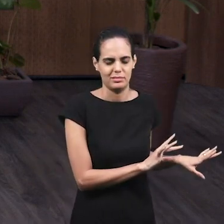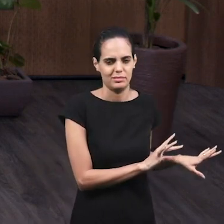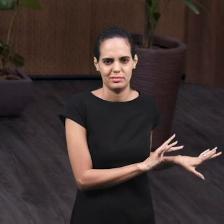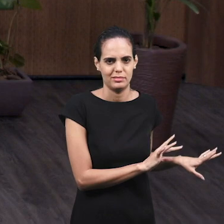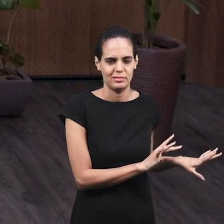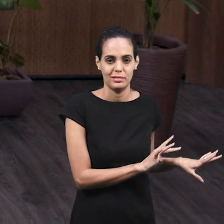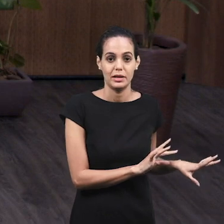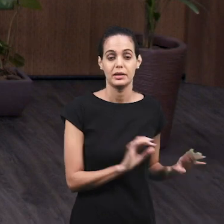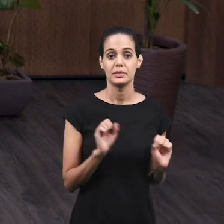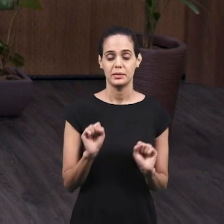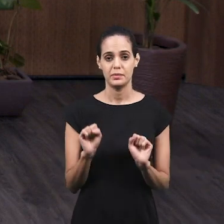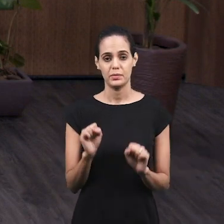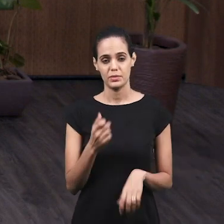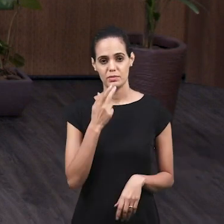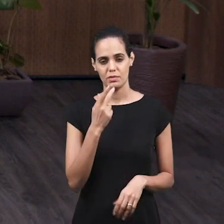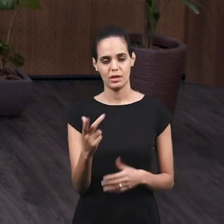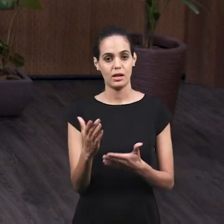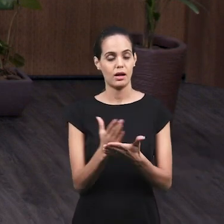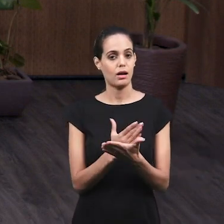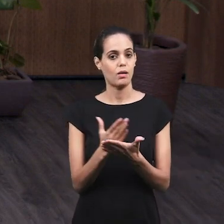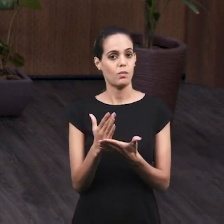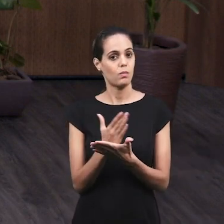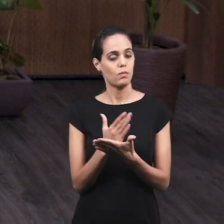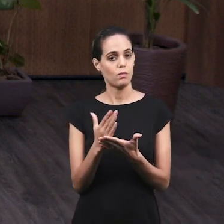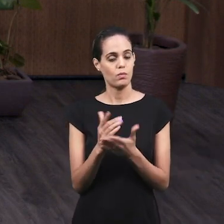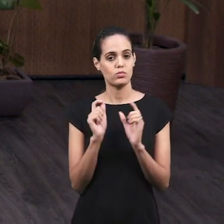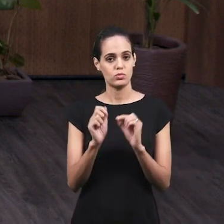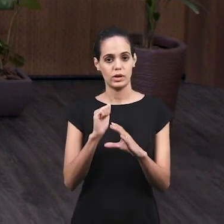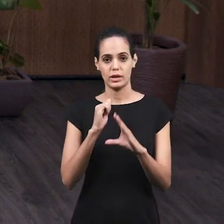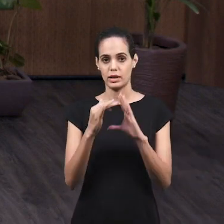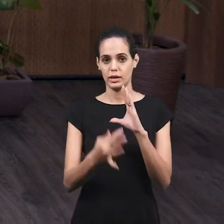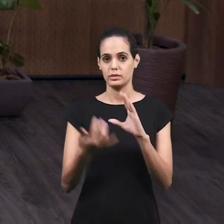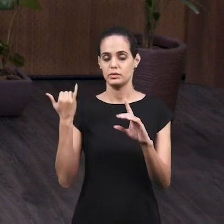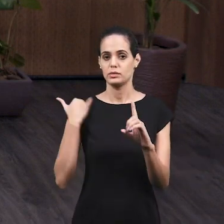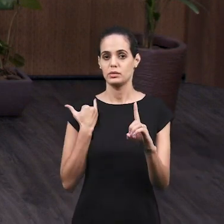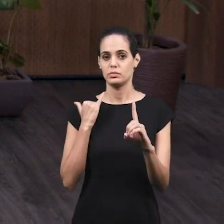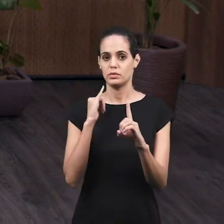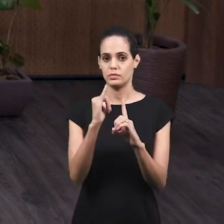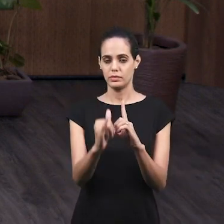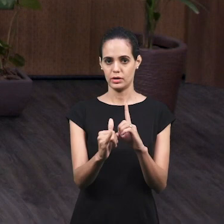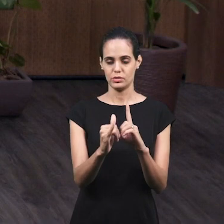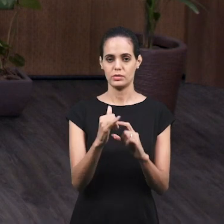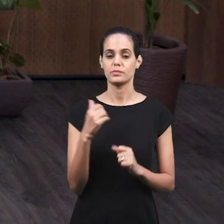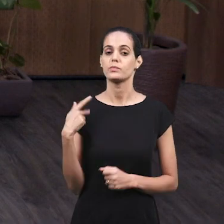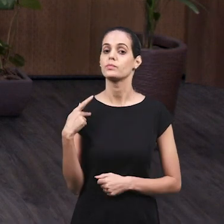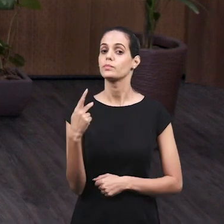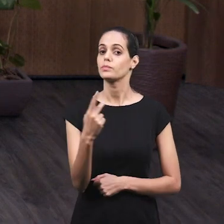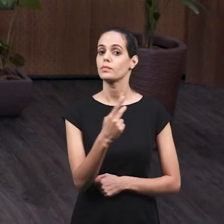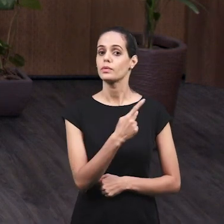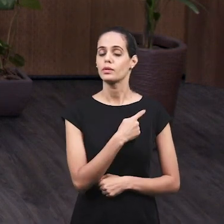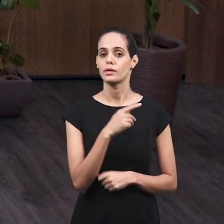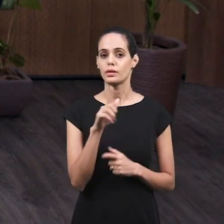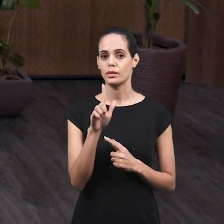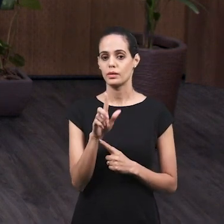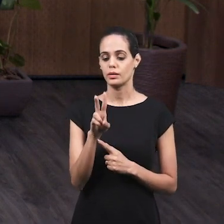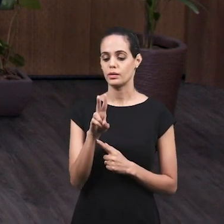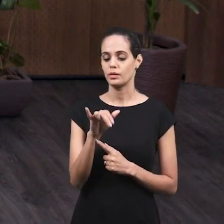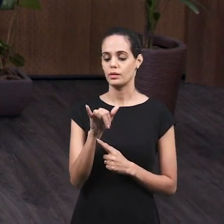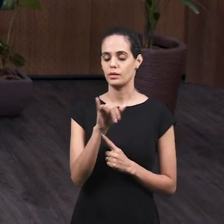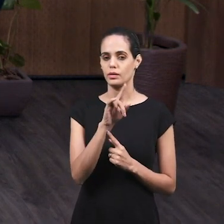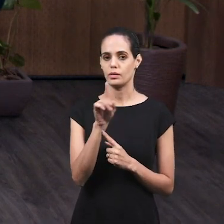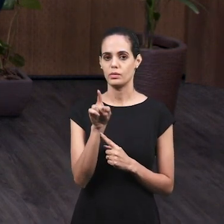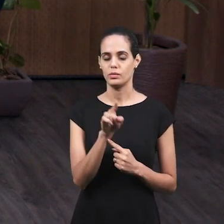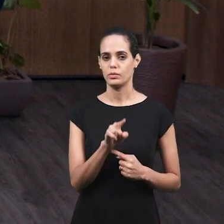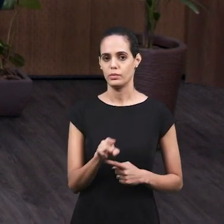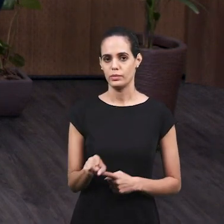corps. Et nous pouvons même déjà anticiper quelques aspects prophétiques dans la vie de Bartimée, en citant le message